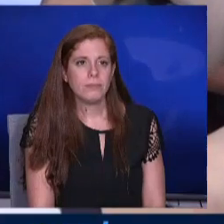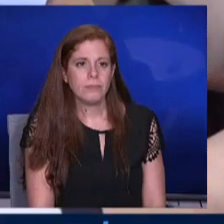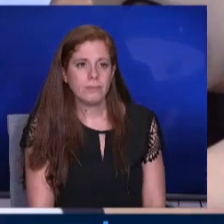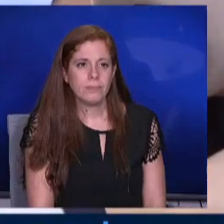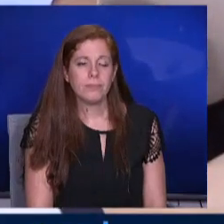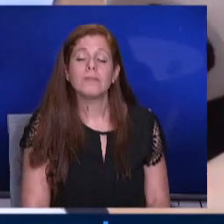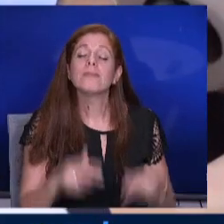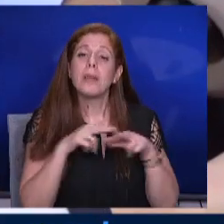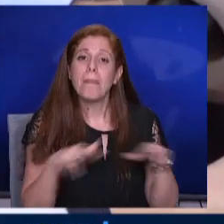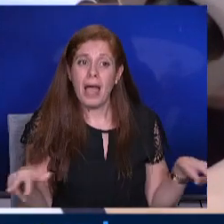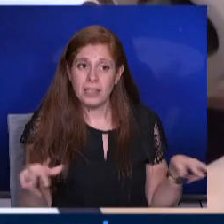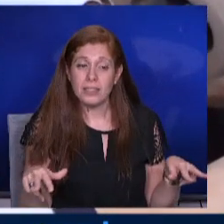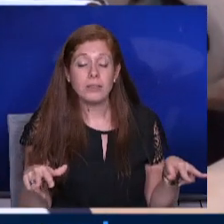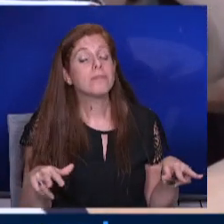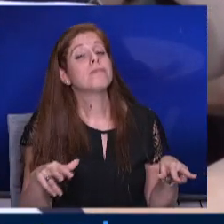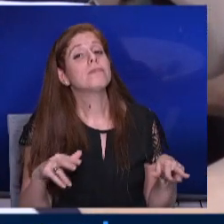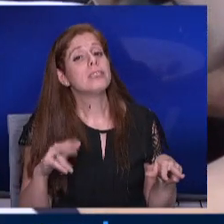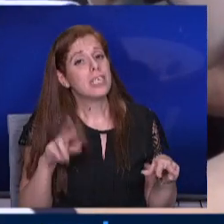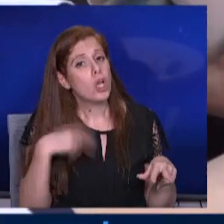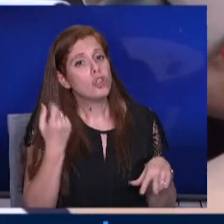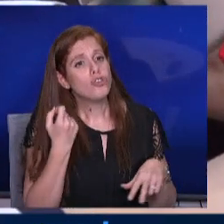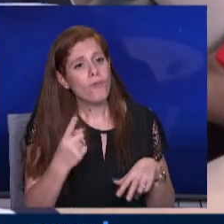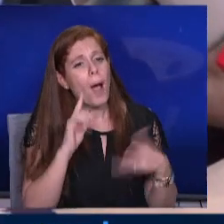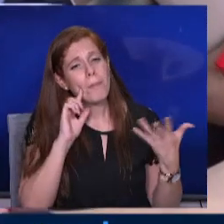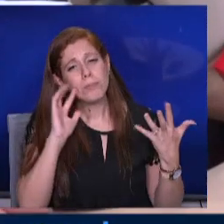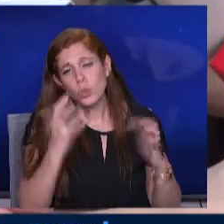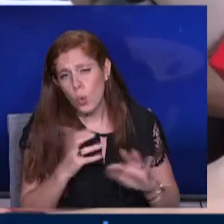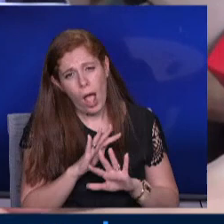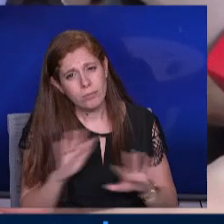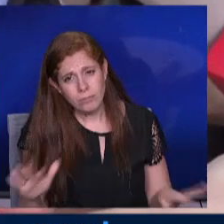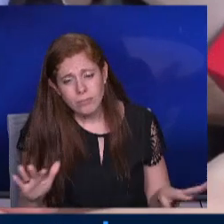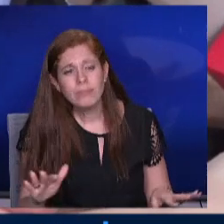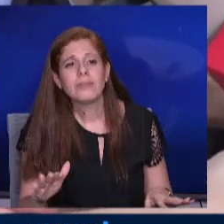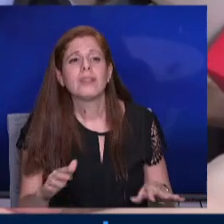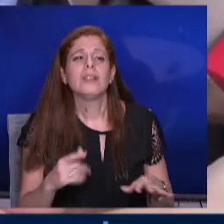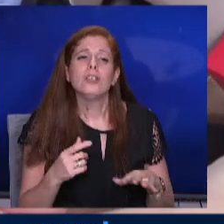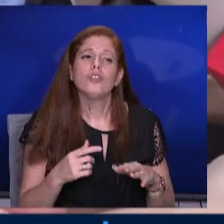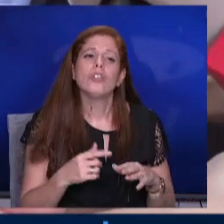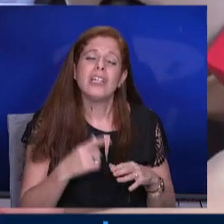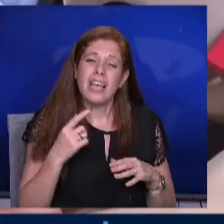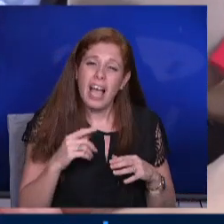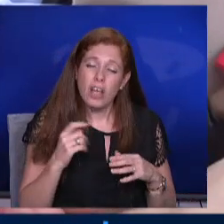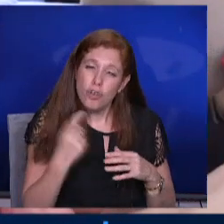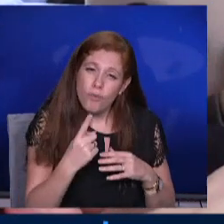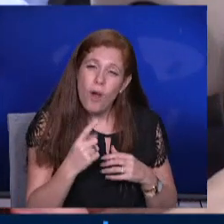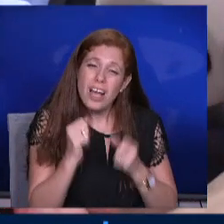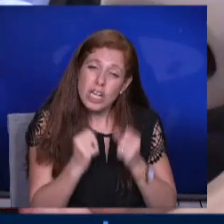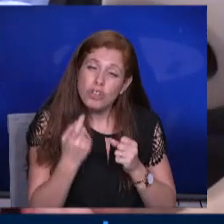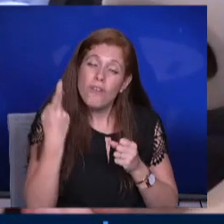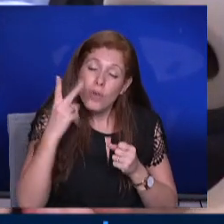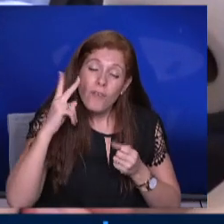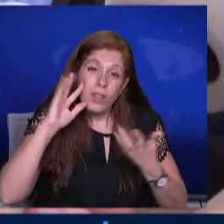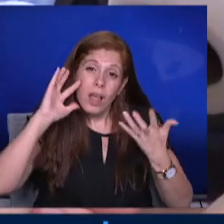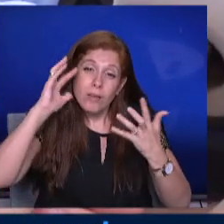כאן בארץ אנחנו צפויים לשבוע משוגע שילך ויעשה פרוע יותר